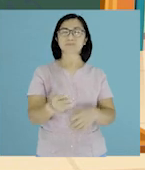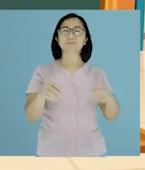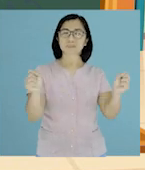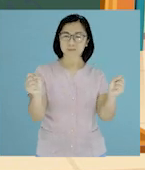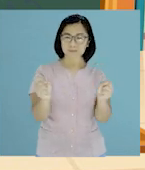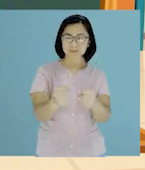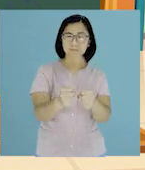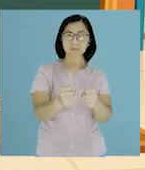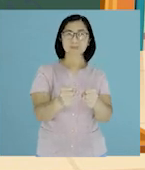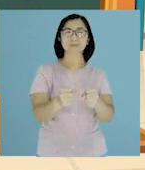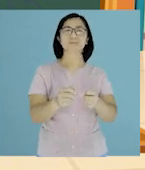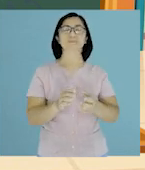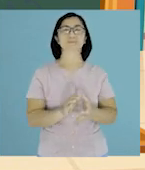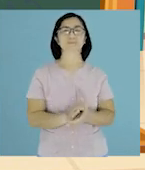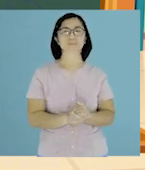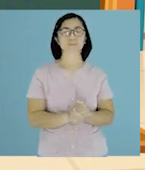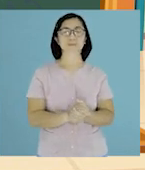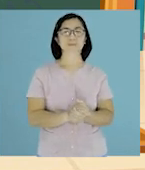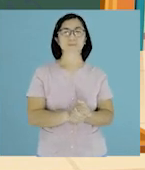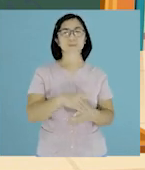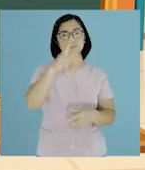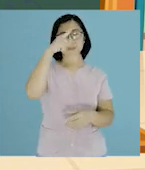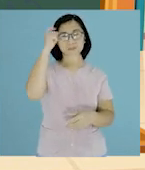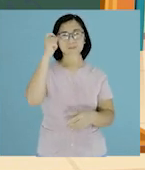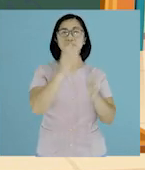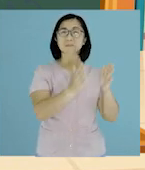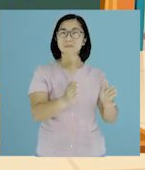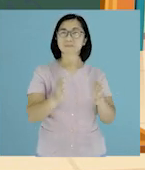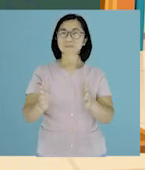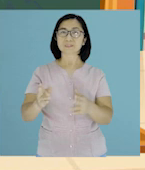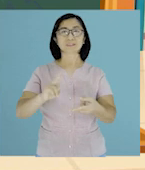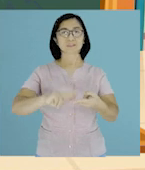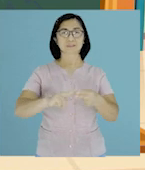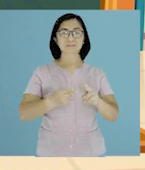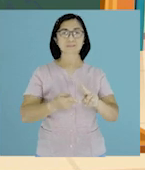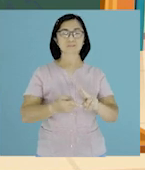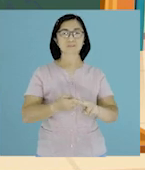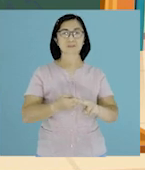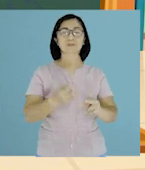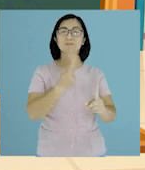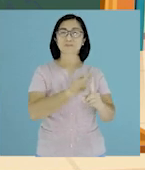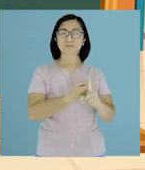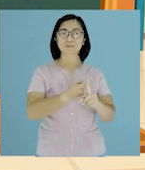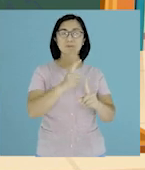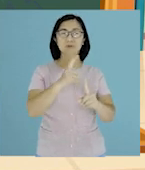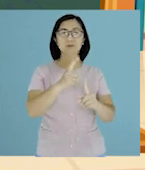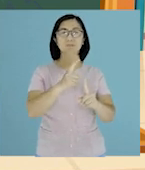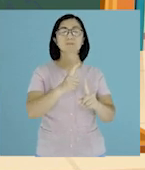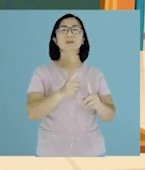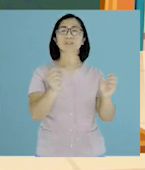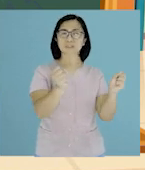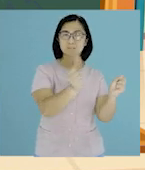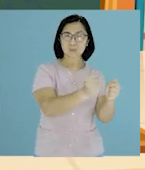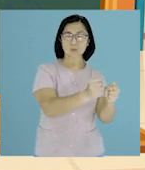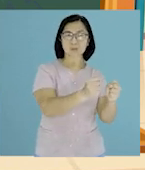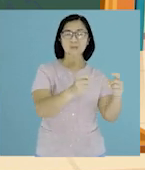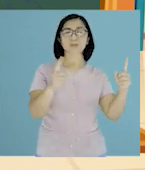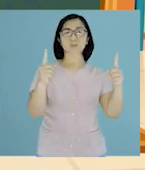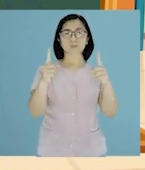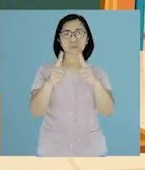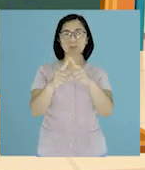ang pinakamaliit. Dahil ang pag-aayos ng mga numero ay mula pinakamaliit